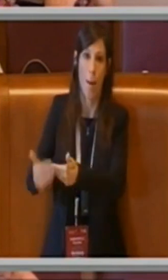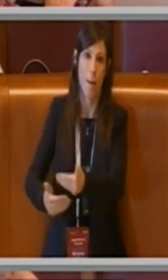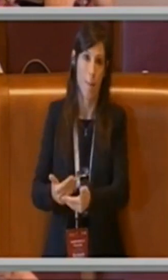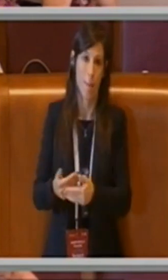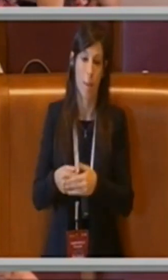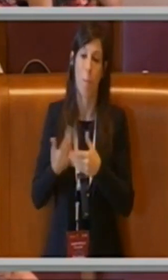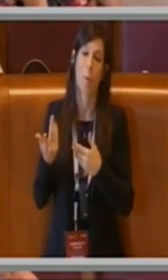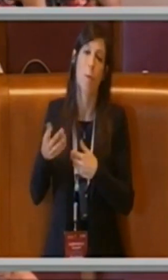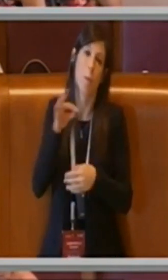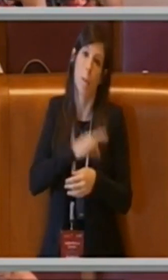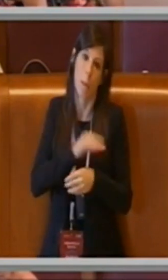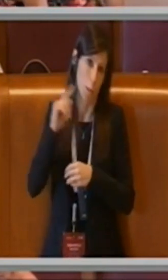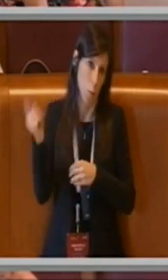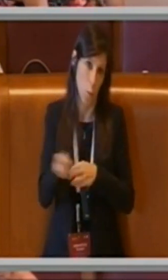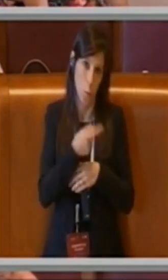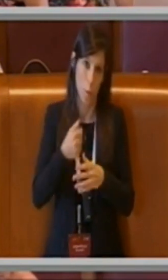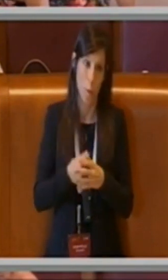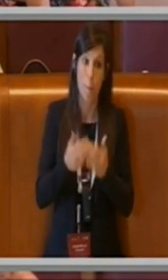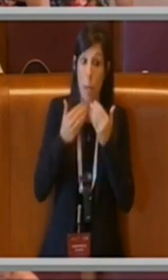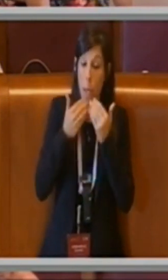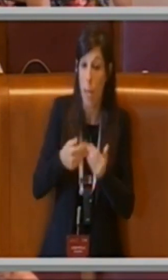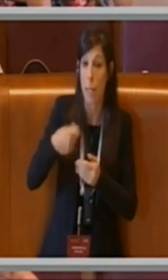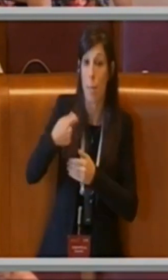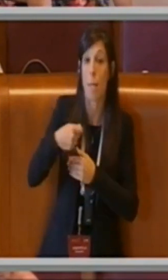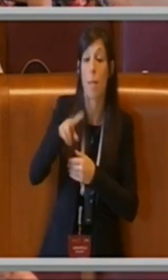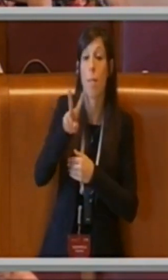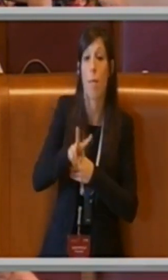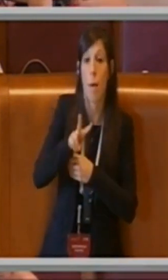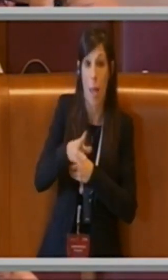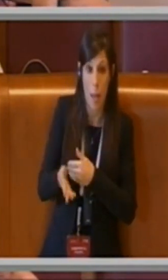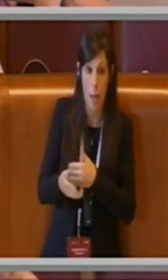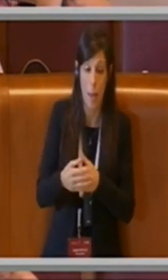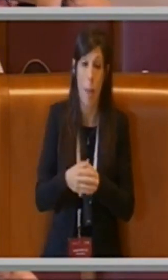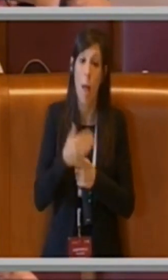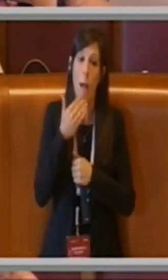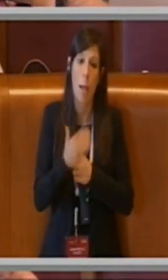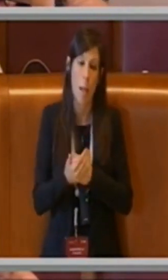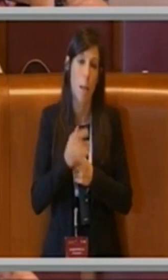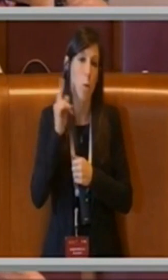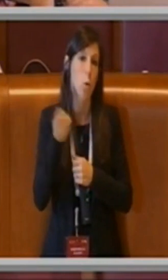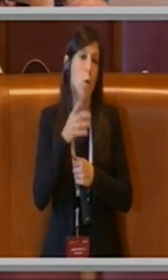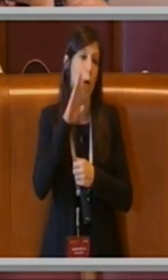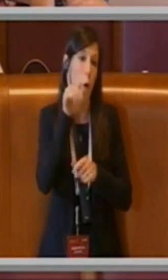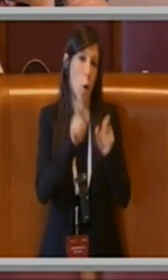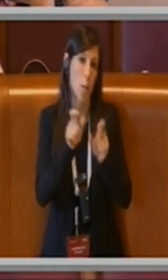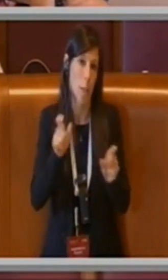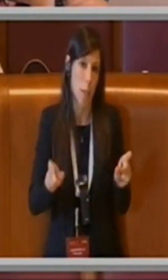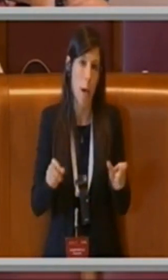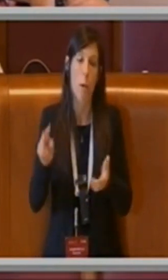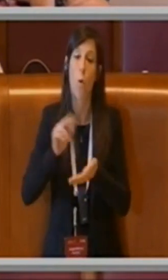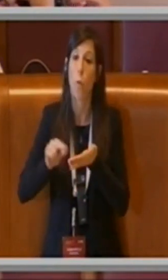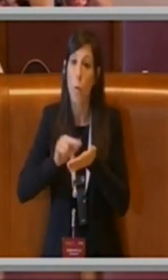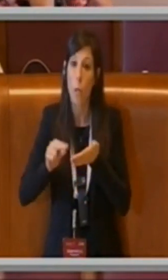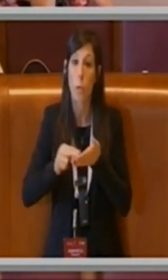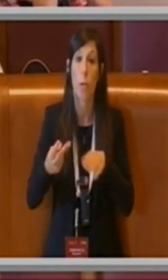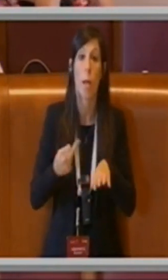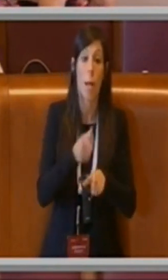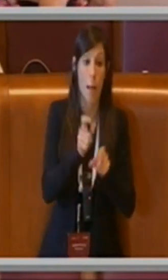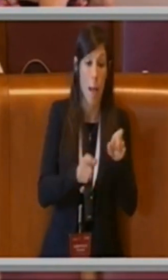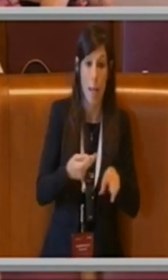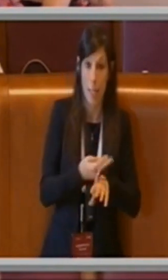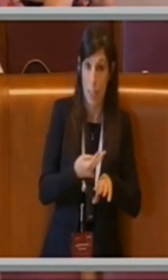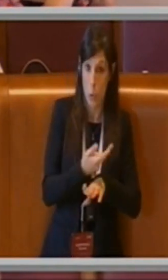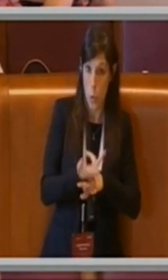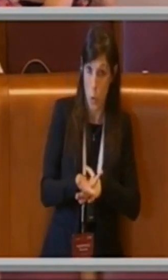tutti. Io ringrazio la Presidente Vivarelli, ringrazio tutti i consiglieri e gli uffici e gli assessorati